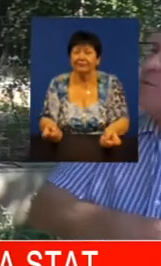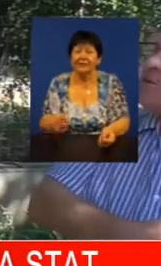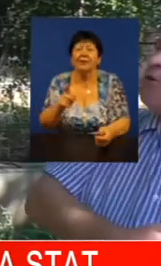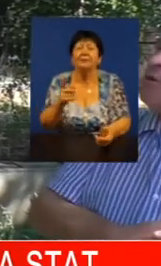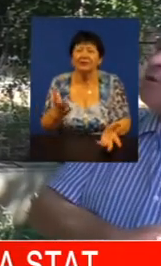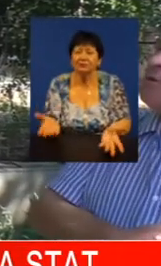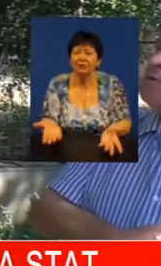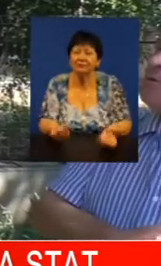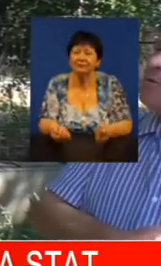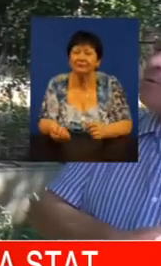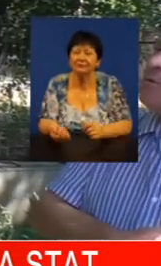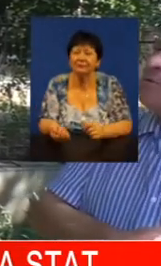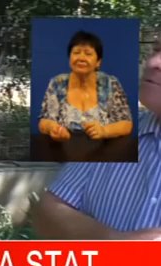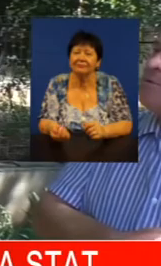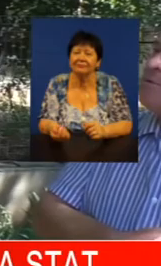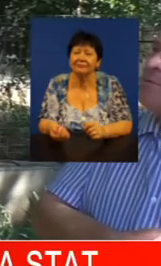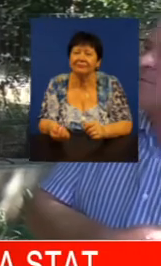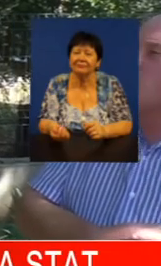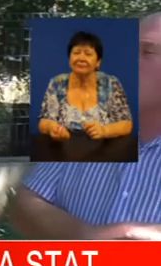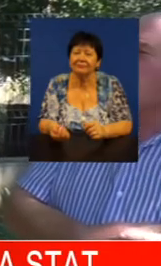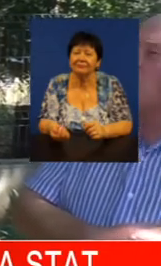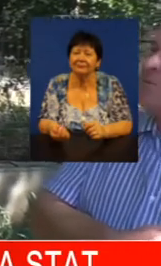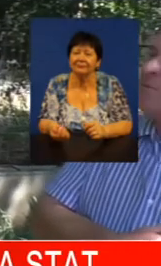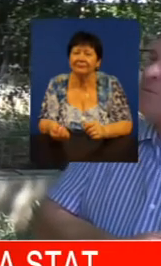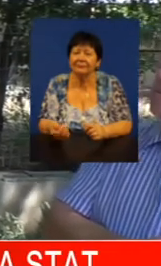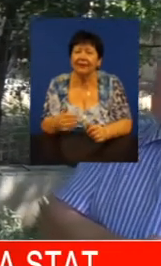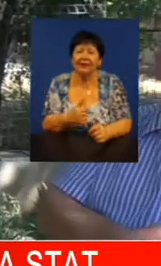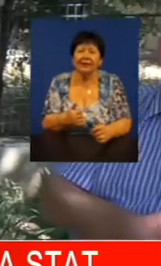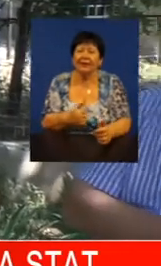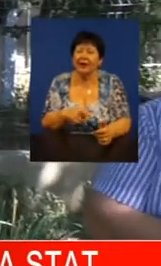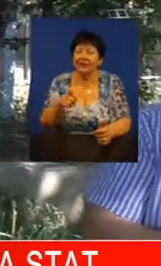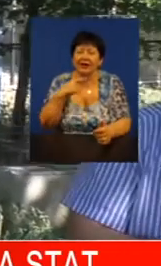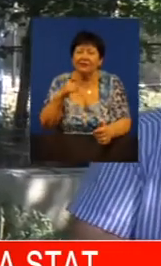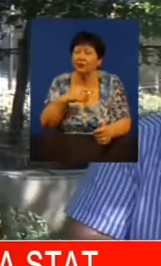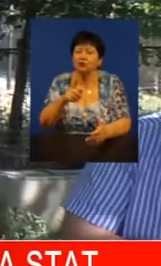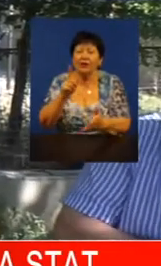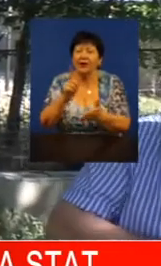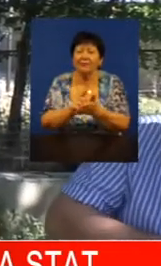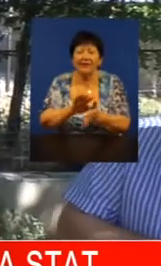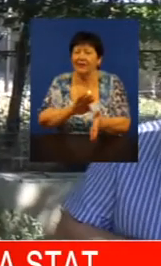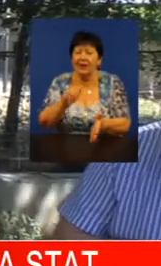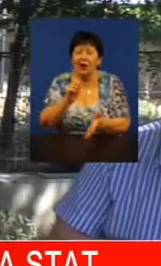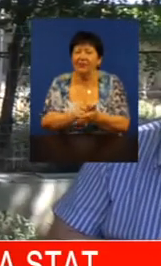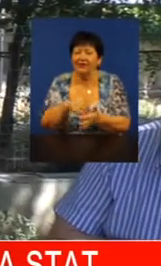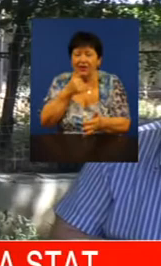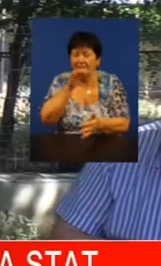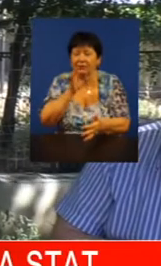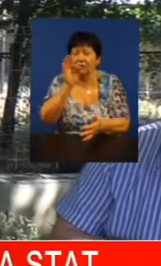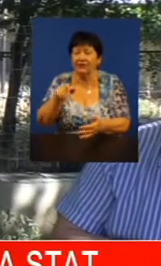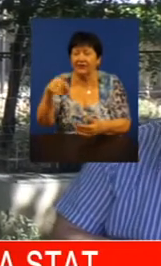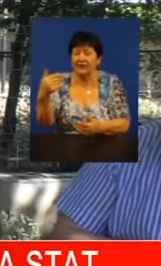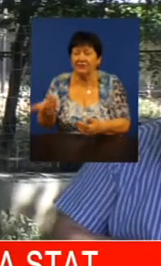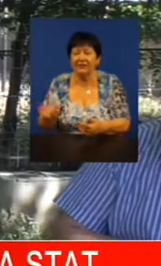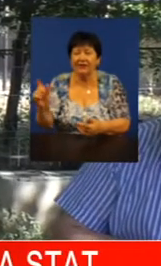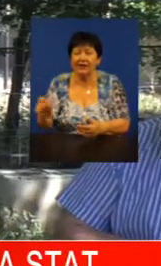почему? Не захочет. Я предполагаю. Я же не говорю, что они объявят или не объявят. Я не могу сказать за них. Но